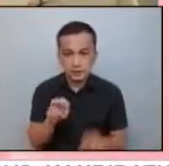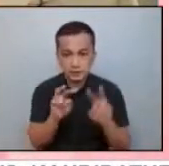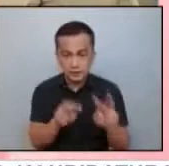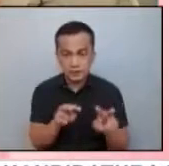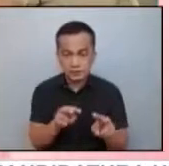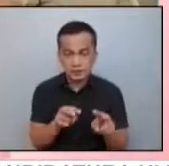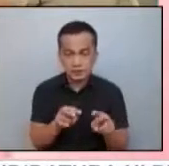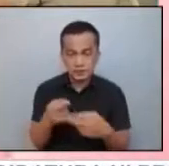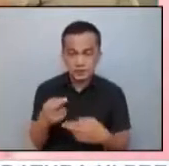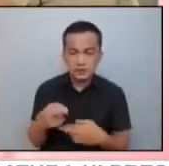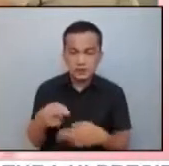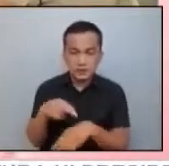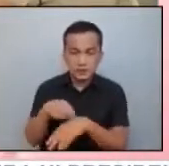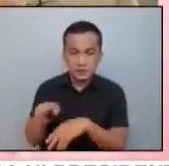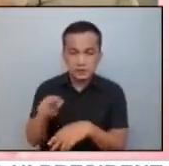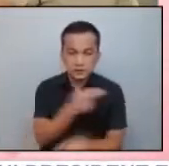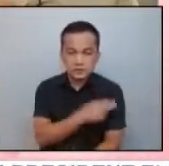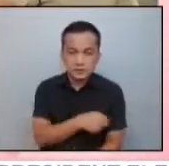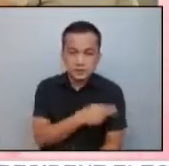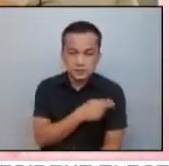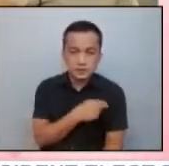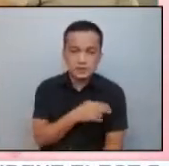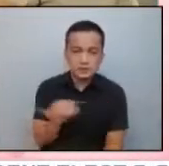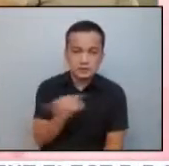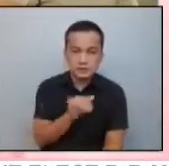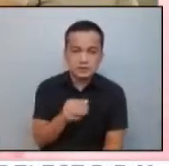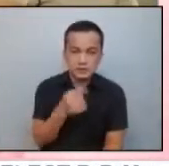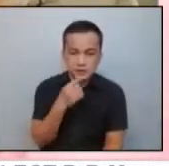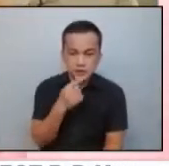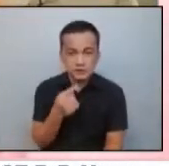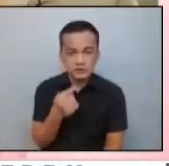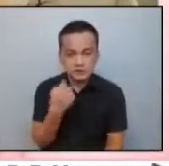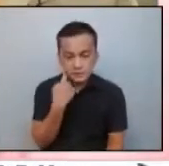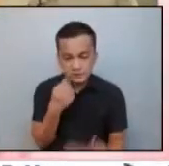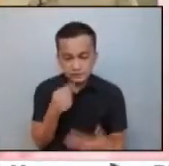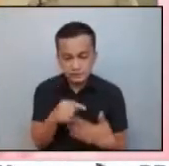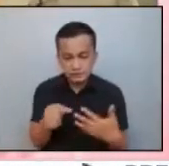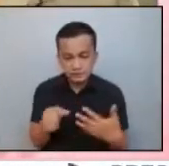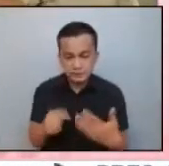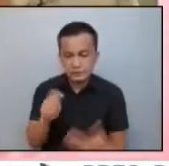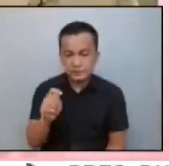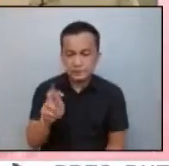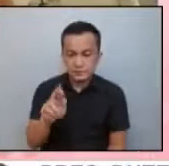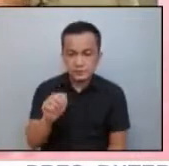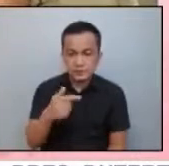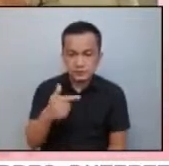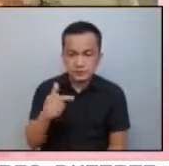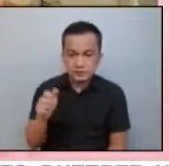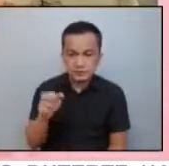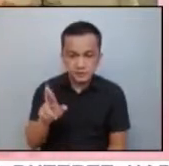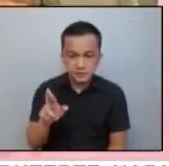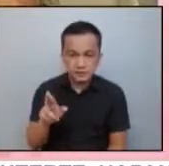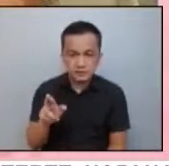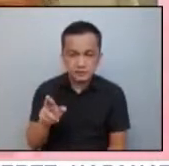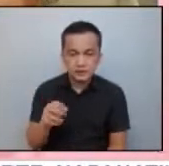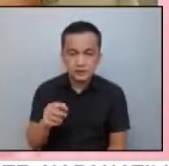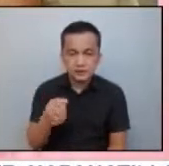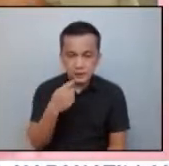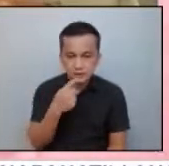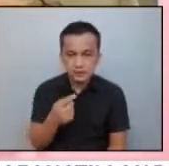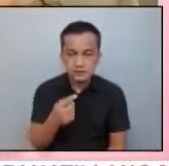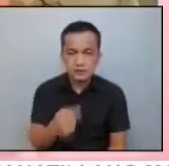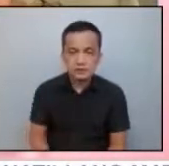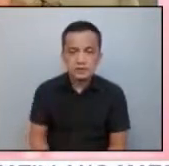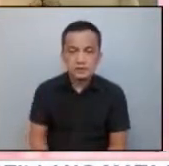referring hospital na meron nga katulad ng mga sinabi ko po na triggers kanina, kayo po ay i-refer po ng